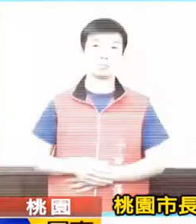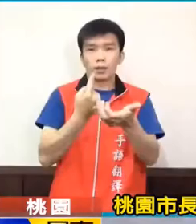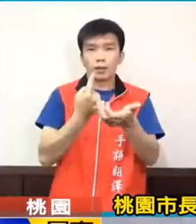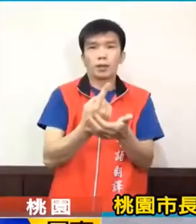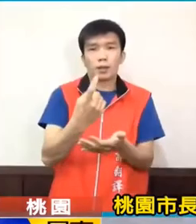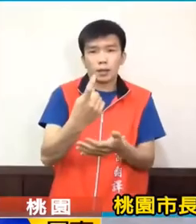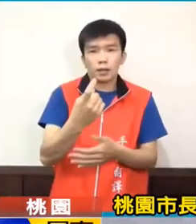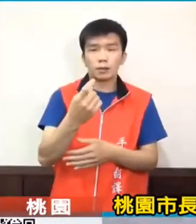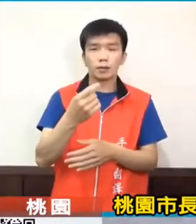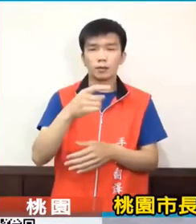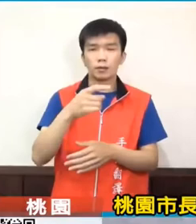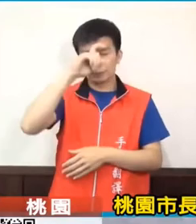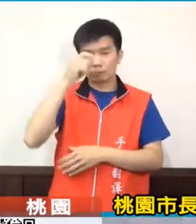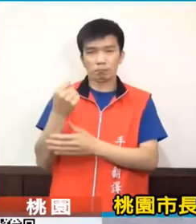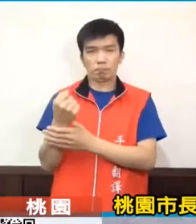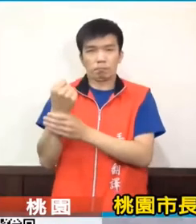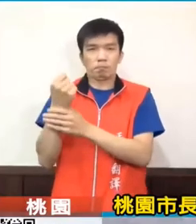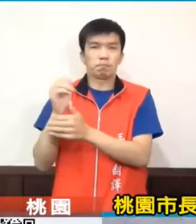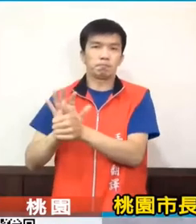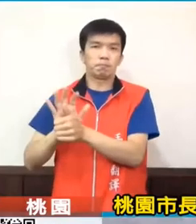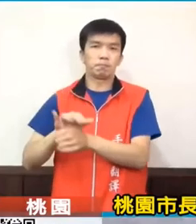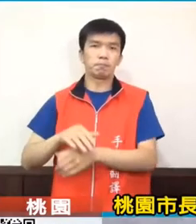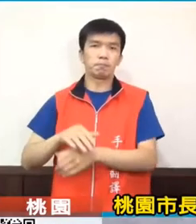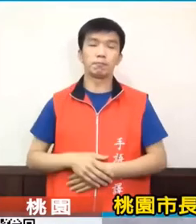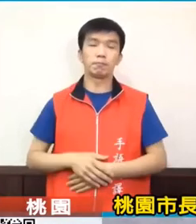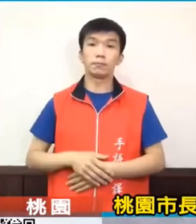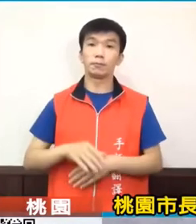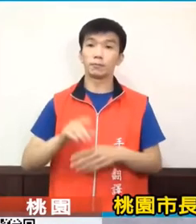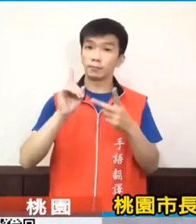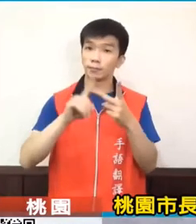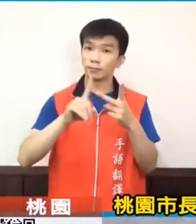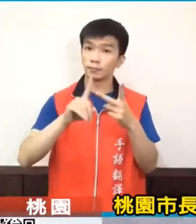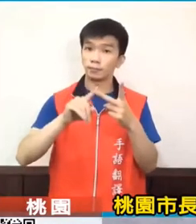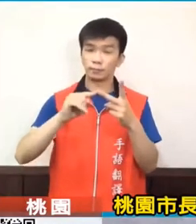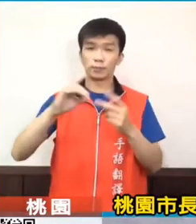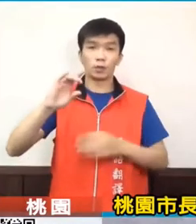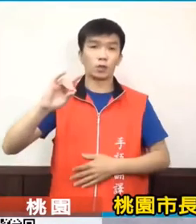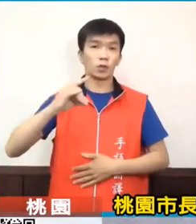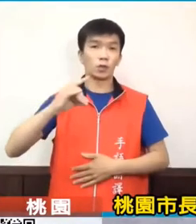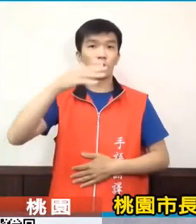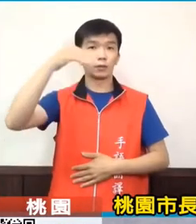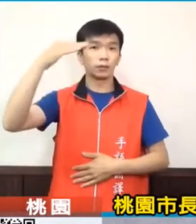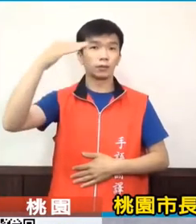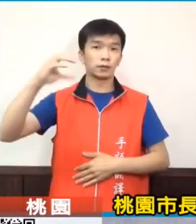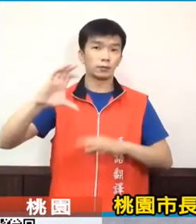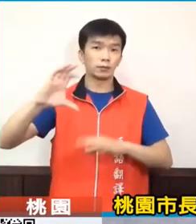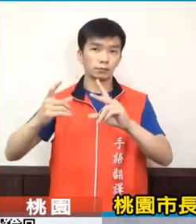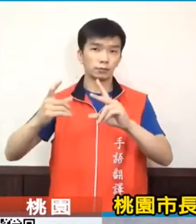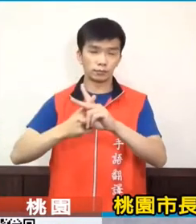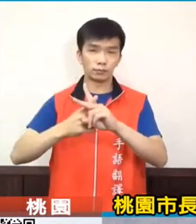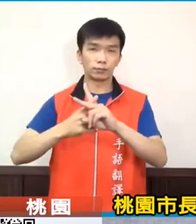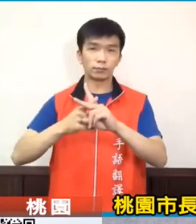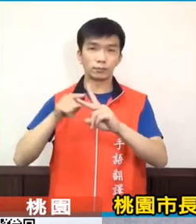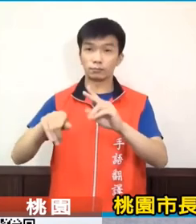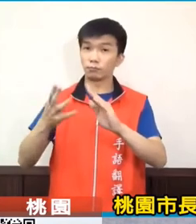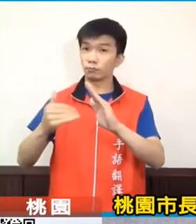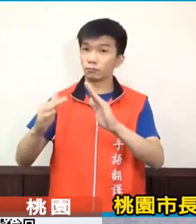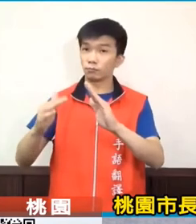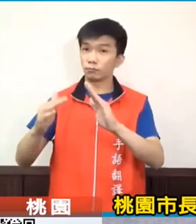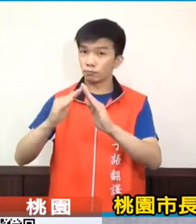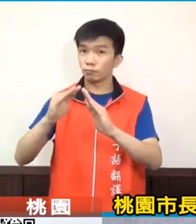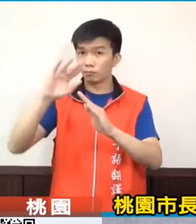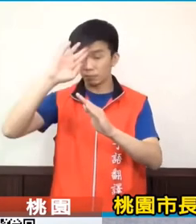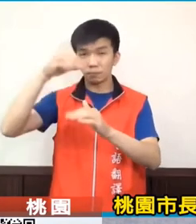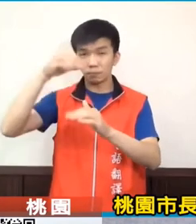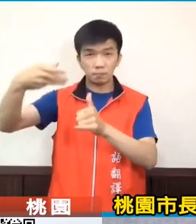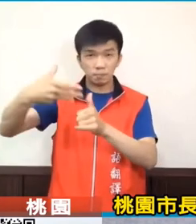19位。那第二个是龙山国小，那龙山国小主要的这个感染